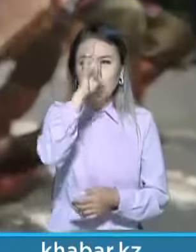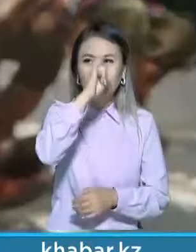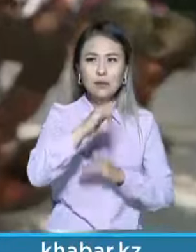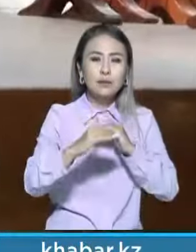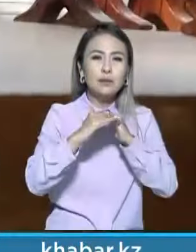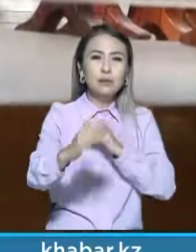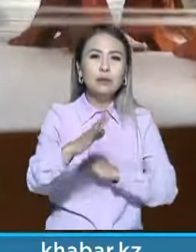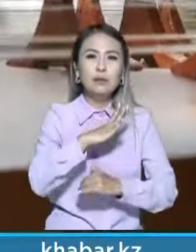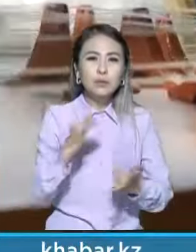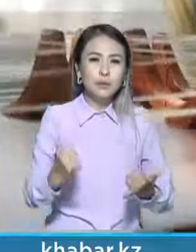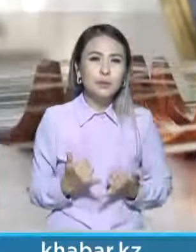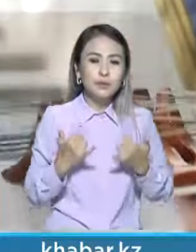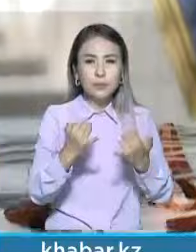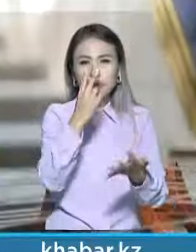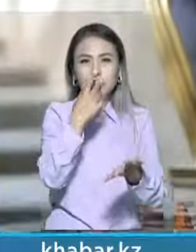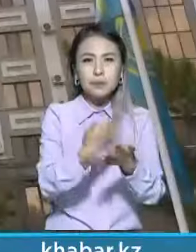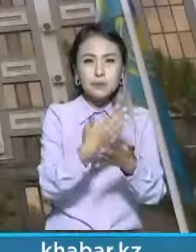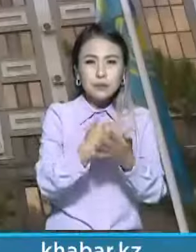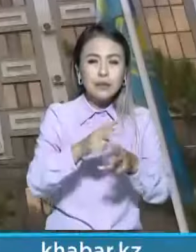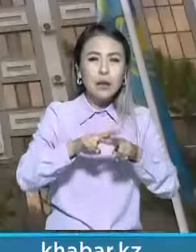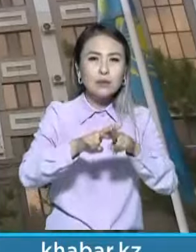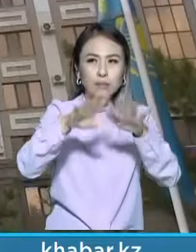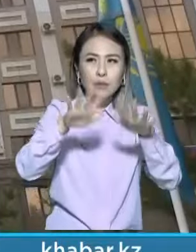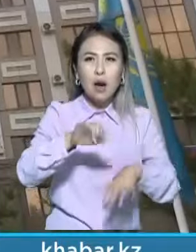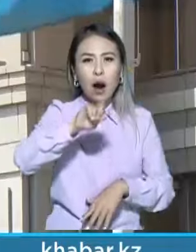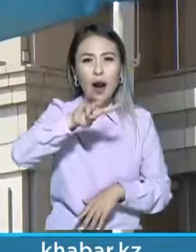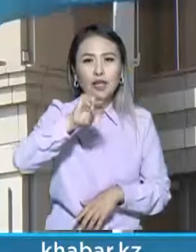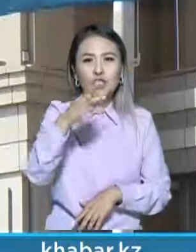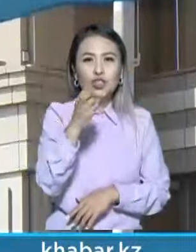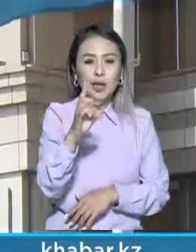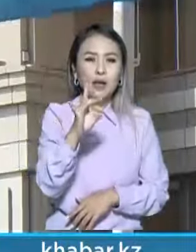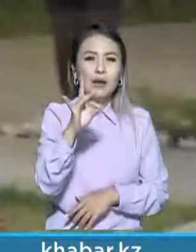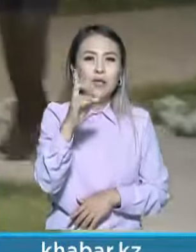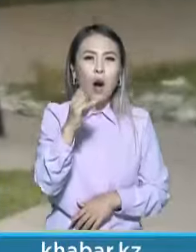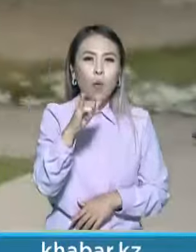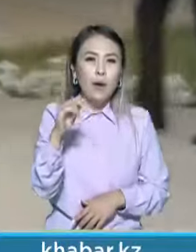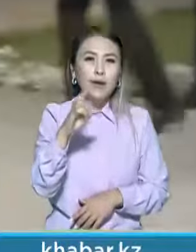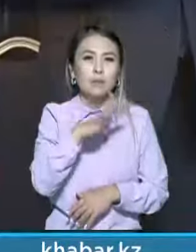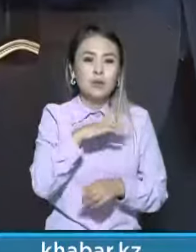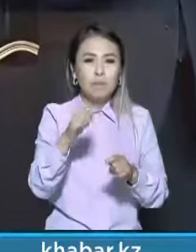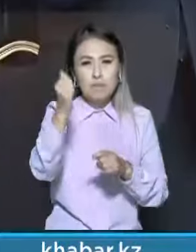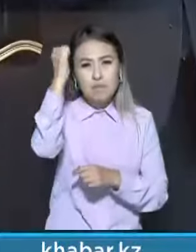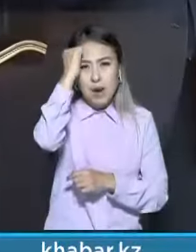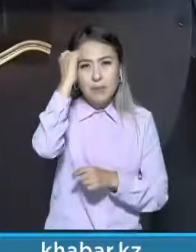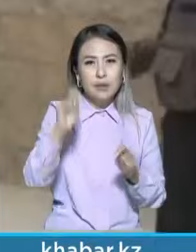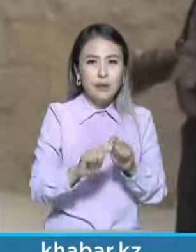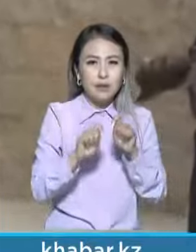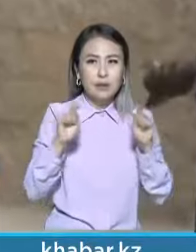өзбек халқына деген ықыласының көрінісі Астана төрінде Әлішер Науайдың ескерткіші ашылды. Ұлы шайыр қазаққа да қадірлі